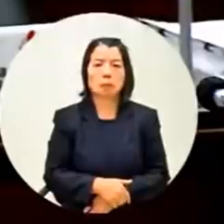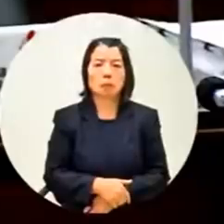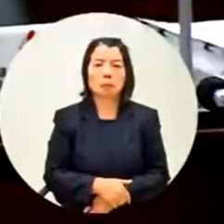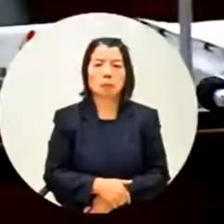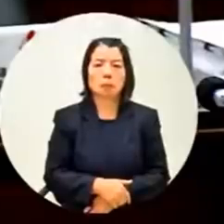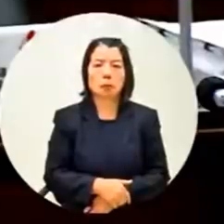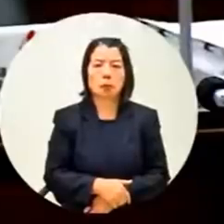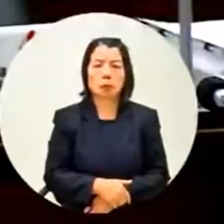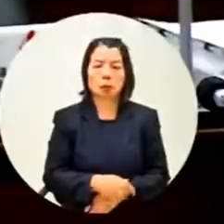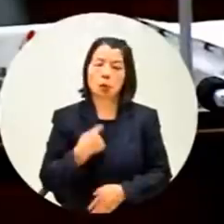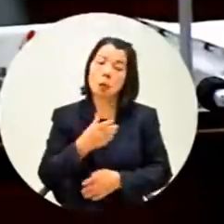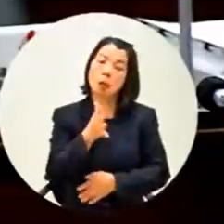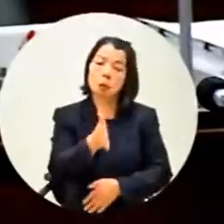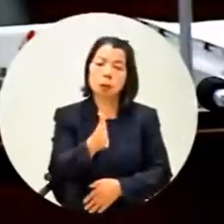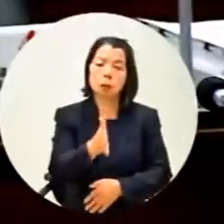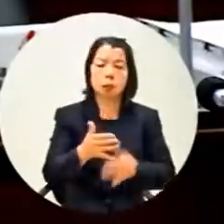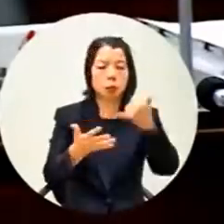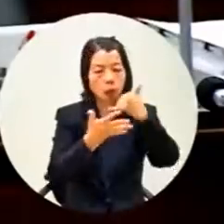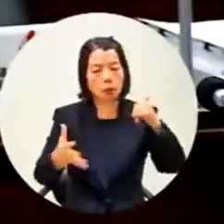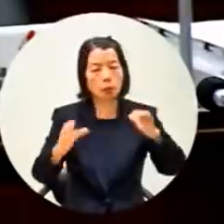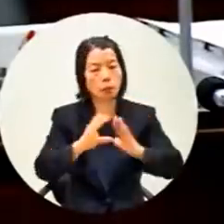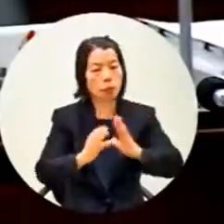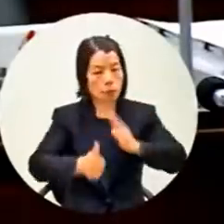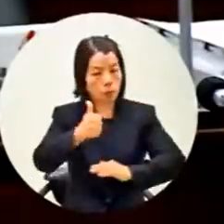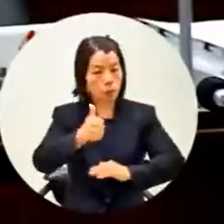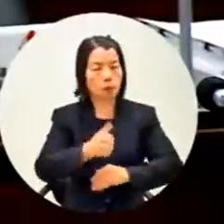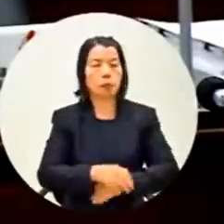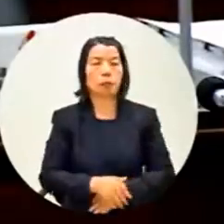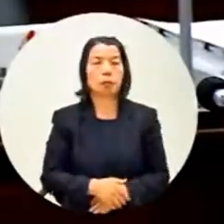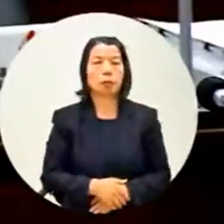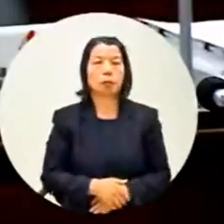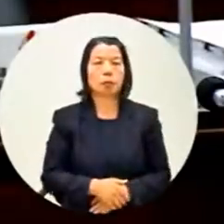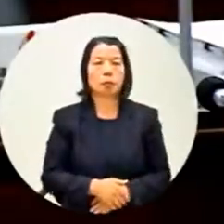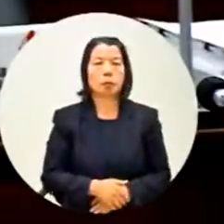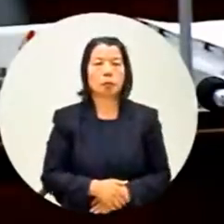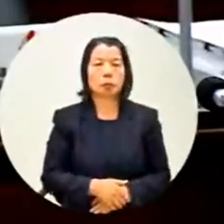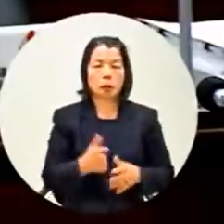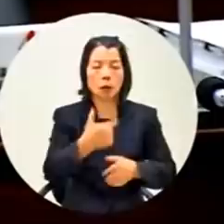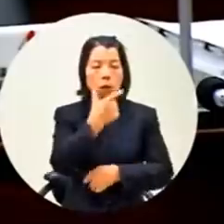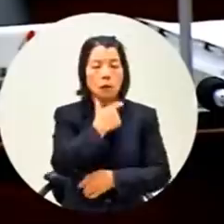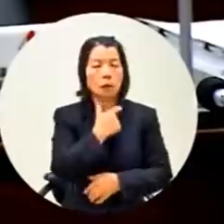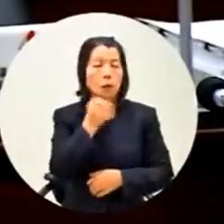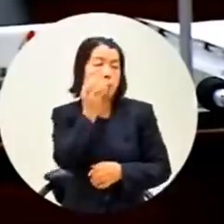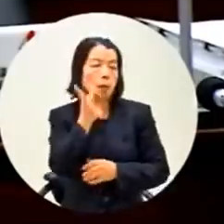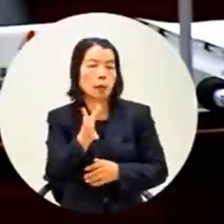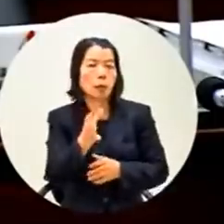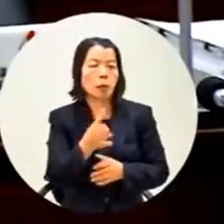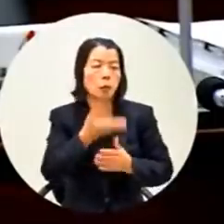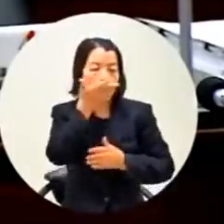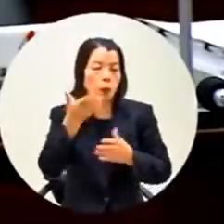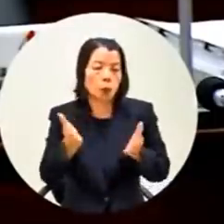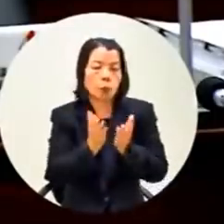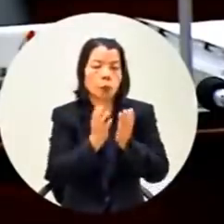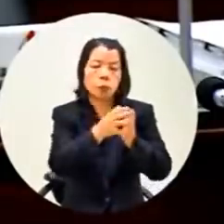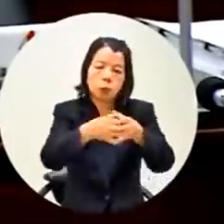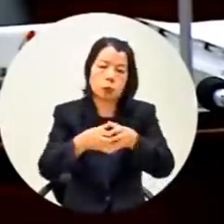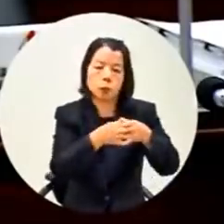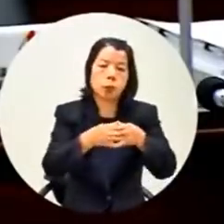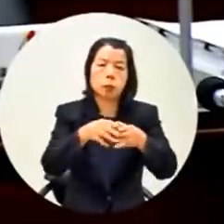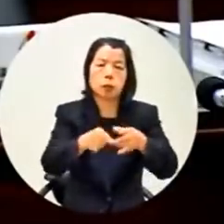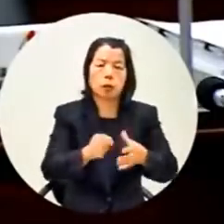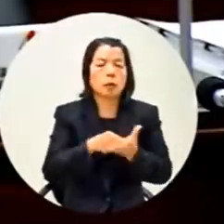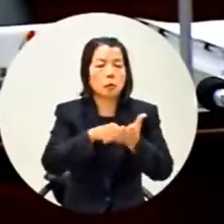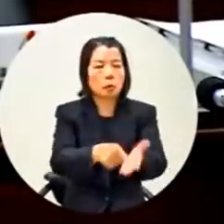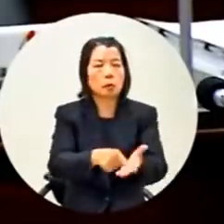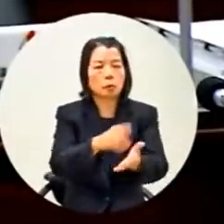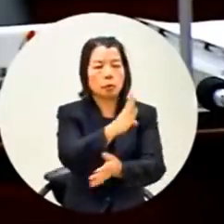我在这边要请问一下我们的海洋局局长，当时唐荣游艇集团申请 BOT 的开